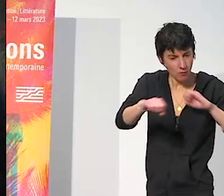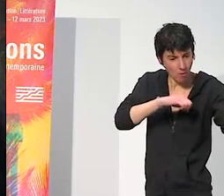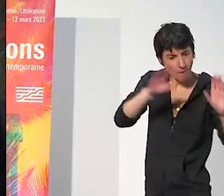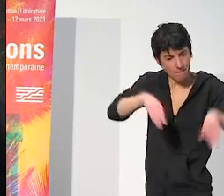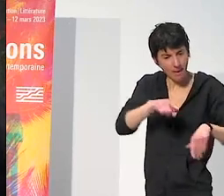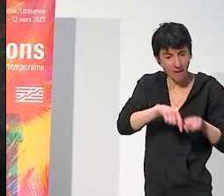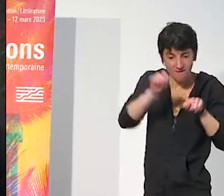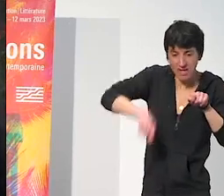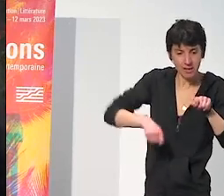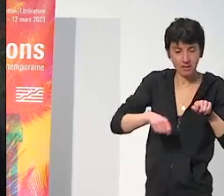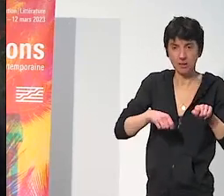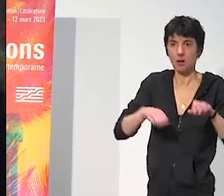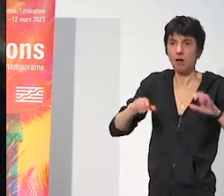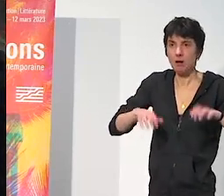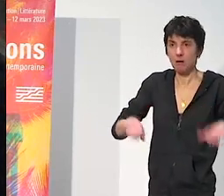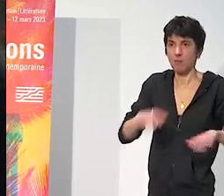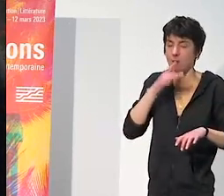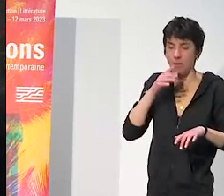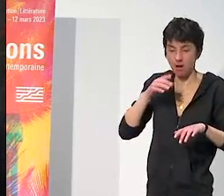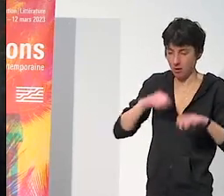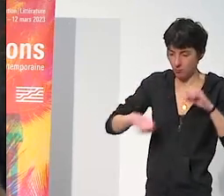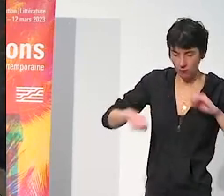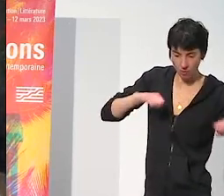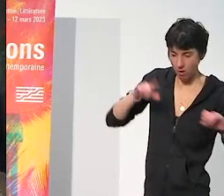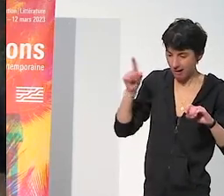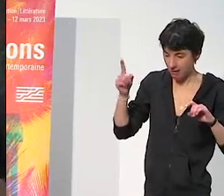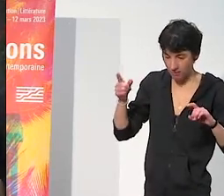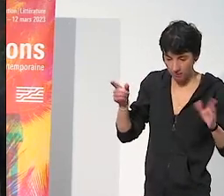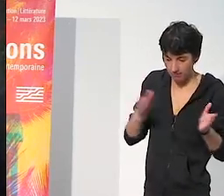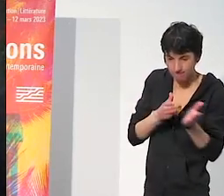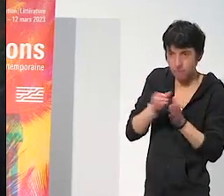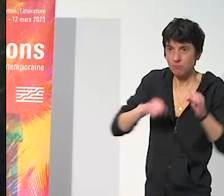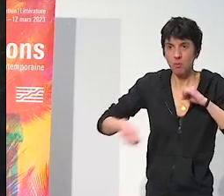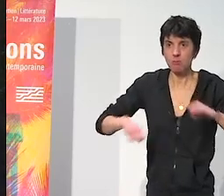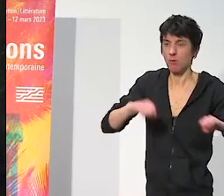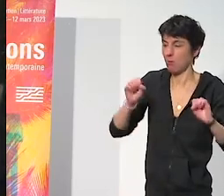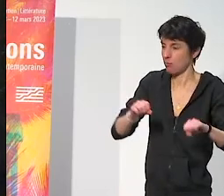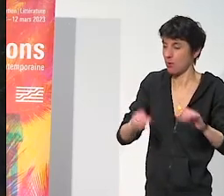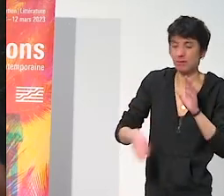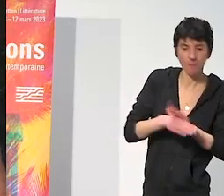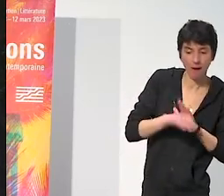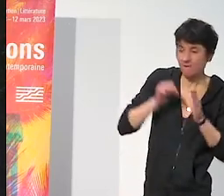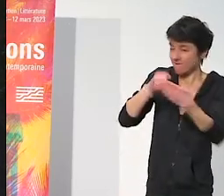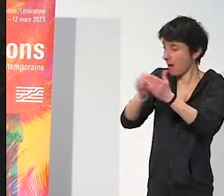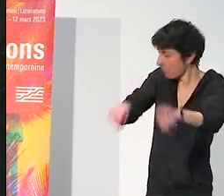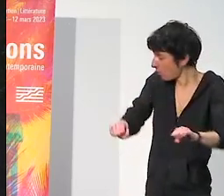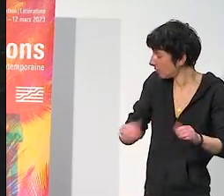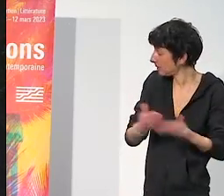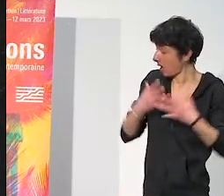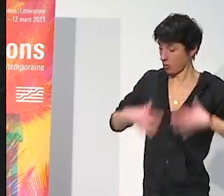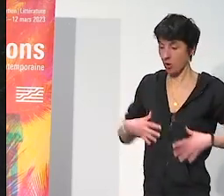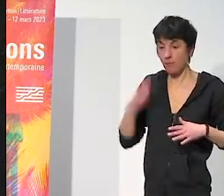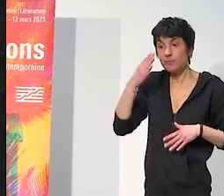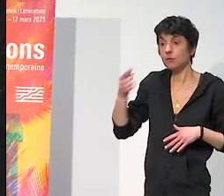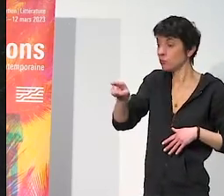il n'est jamais immobile. Il vient de quelque part et il va quelque part. Et ça, pour le corps, c'est parfois difficile quand vous ne bougez